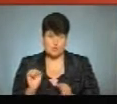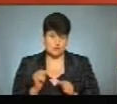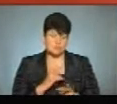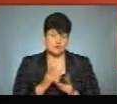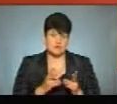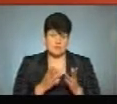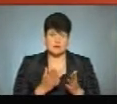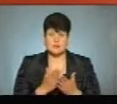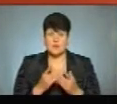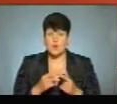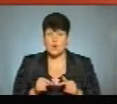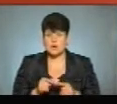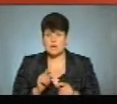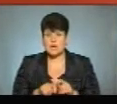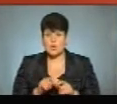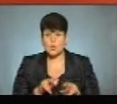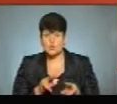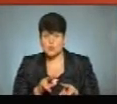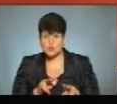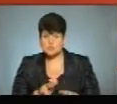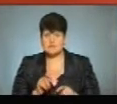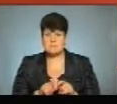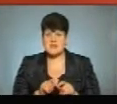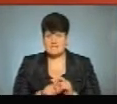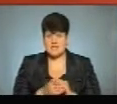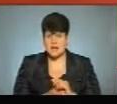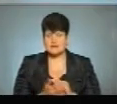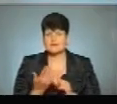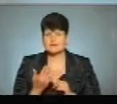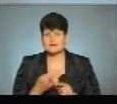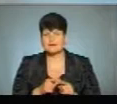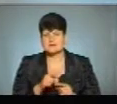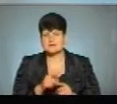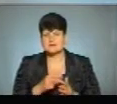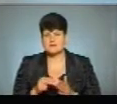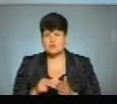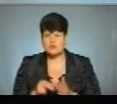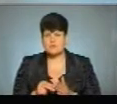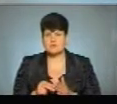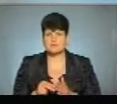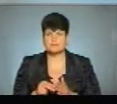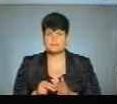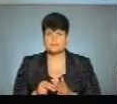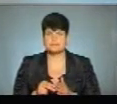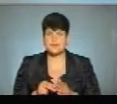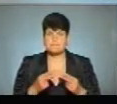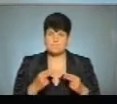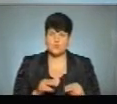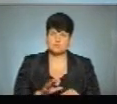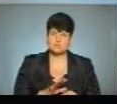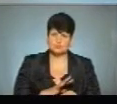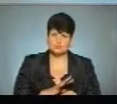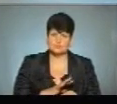є відповідні органи контролюючі, які теж вони перевіряють, наскільки це закупівля, чи це продаж